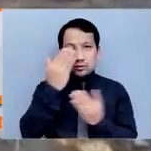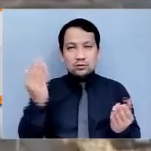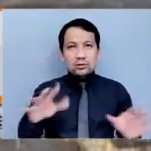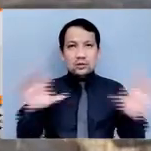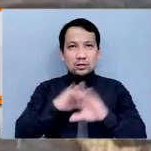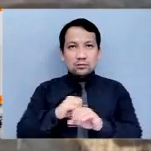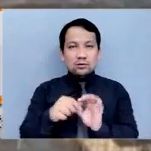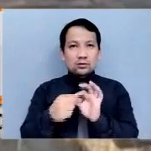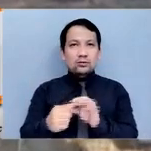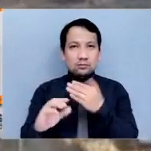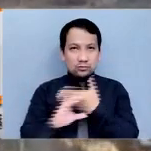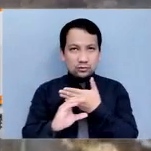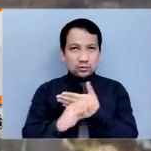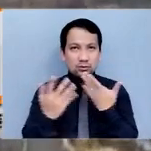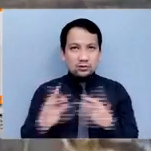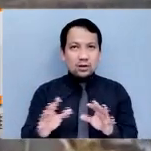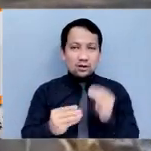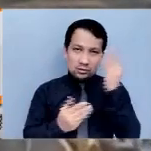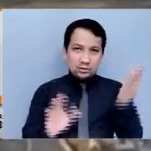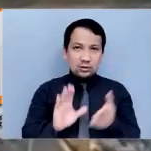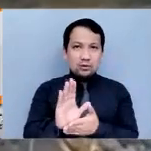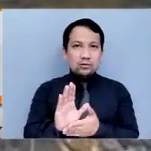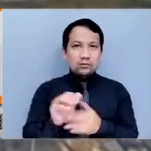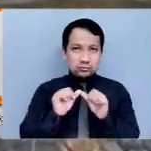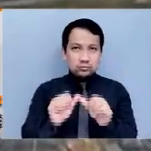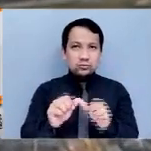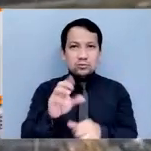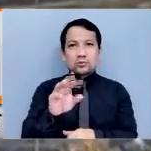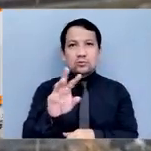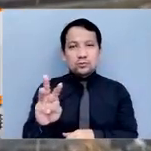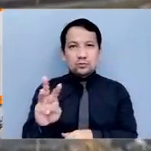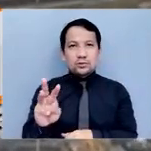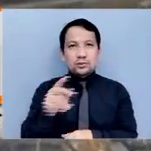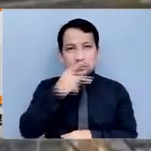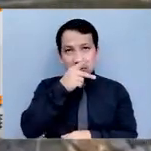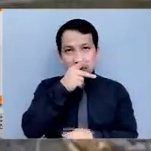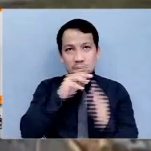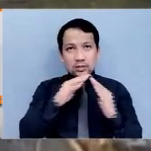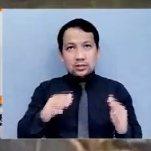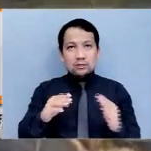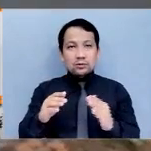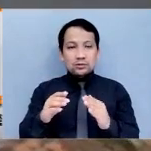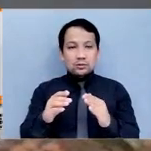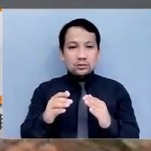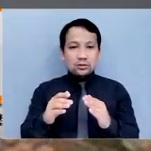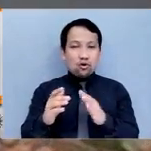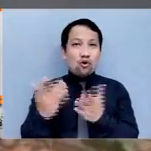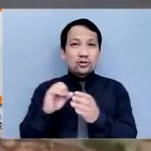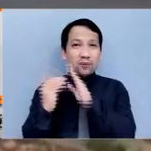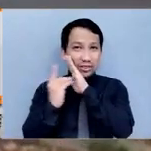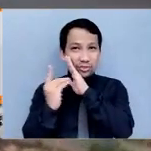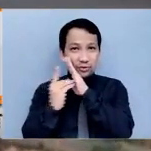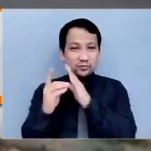ang kanilang kontrata. Gayon din ang pagpapatuloy ng mga OFW sa private housing o shelter kahit may paglabag umano sila